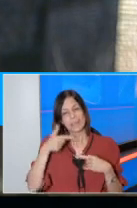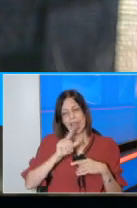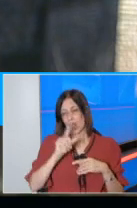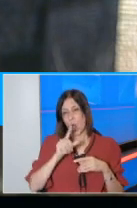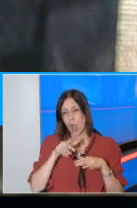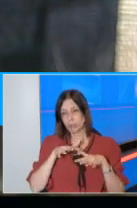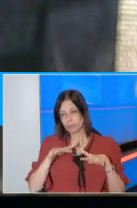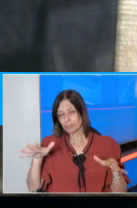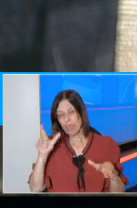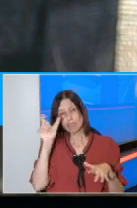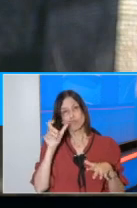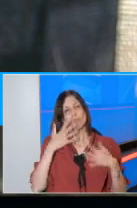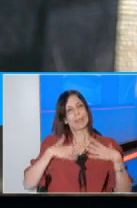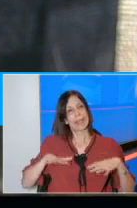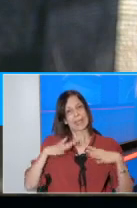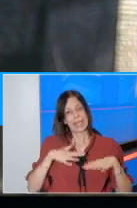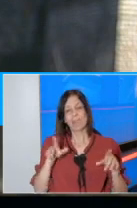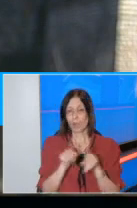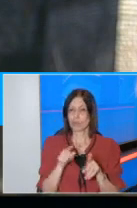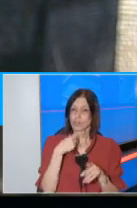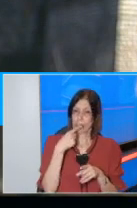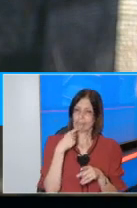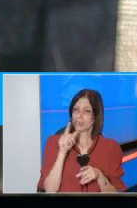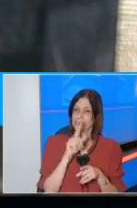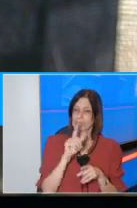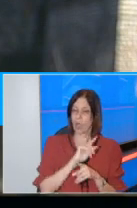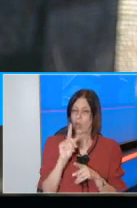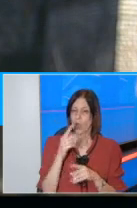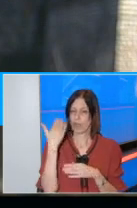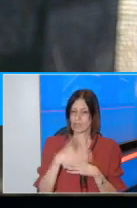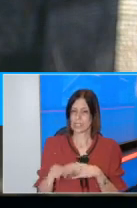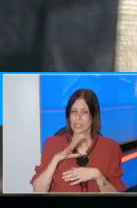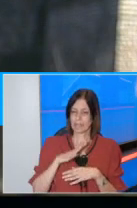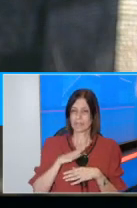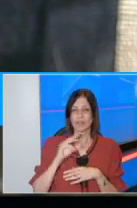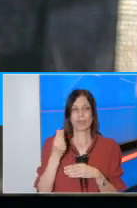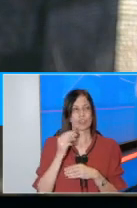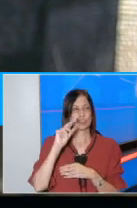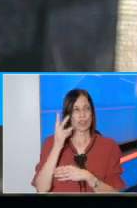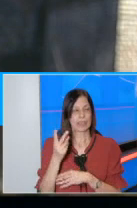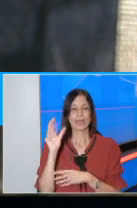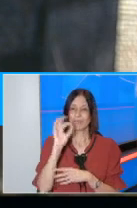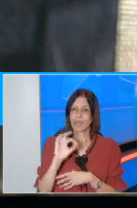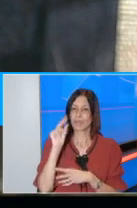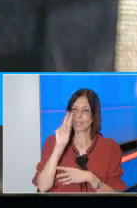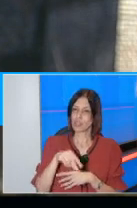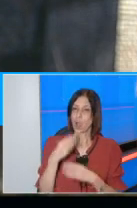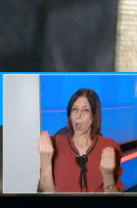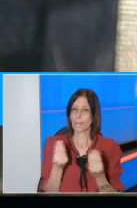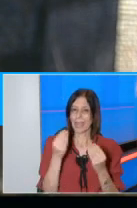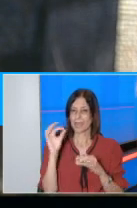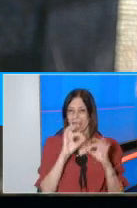אנשים נרגעים, אבל א', כמו שאמרת, זה לא יצא מכלל סכנה, ב', בינתיים יש את כל החומרים האלה,